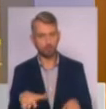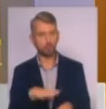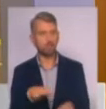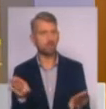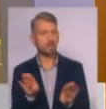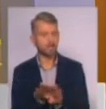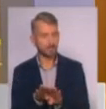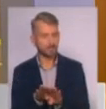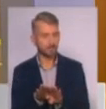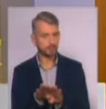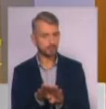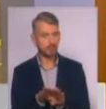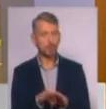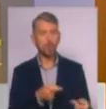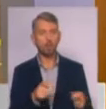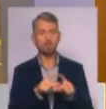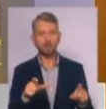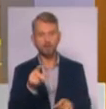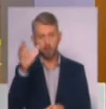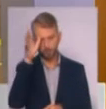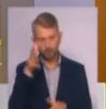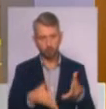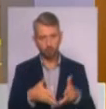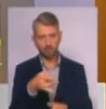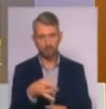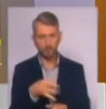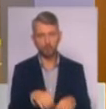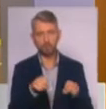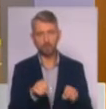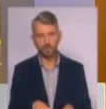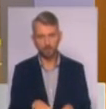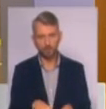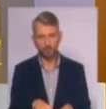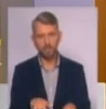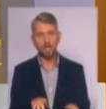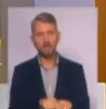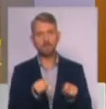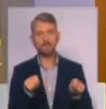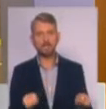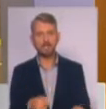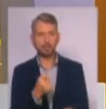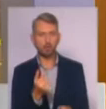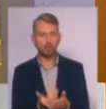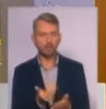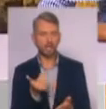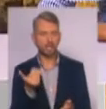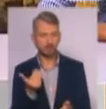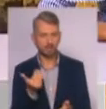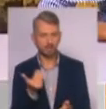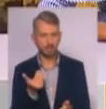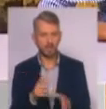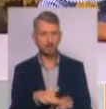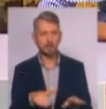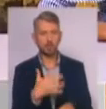закритий, управління освіти Оболонського району вирішило відкрити трошки раніше